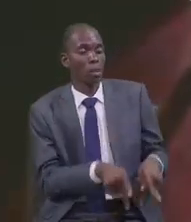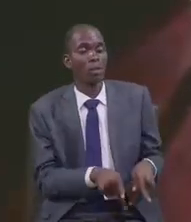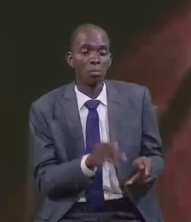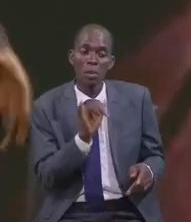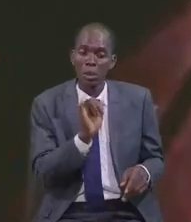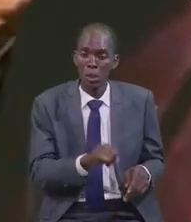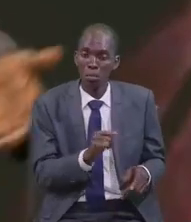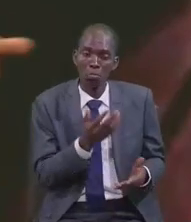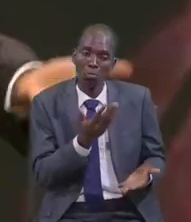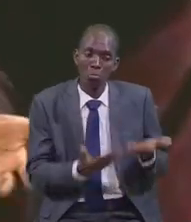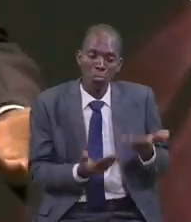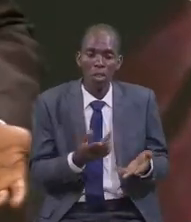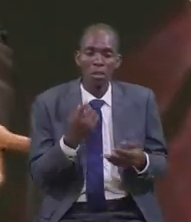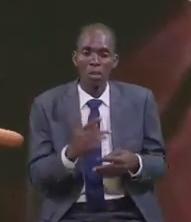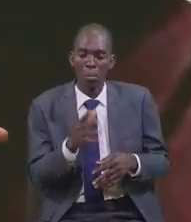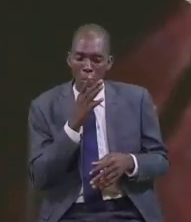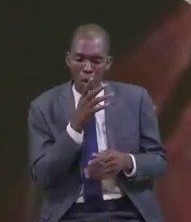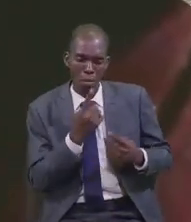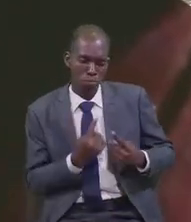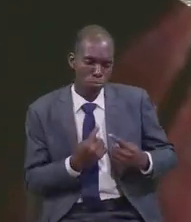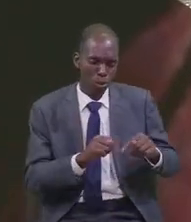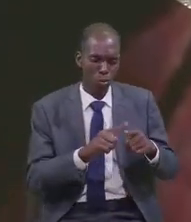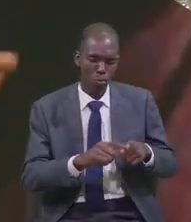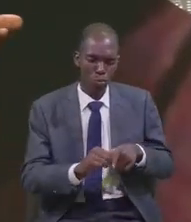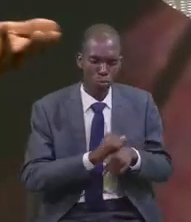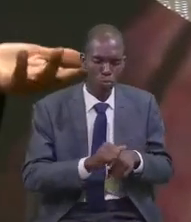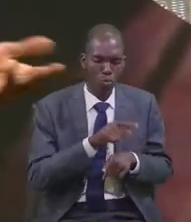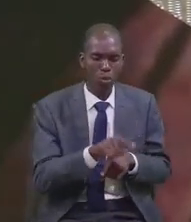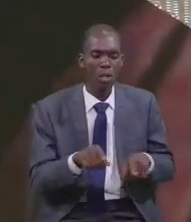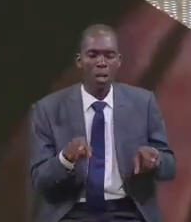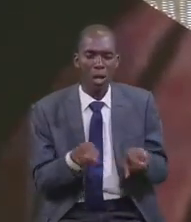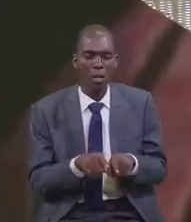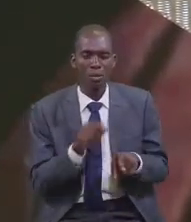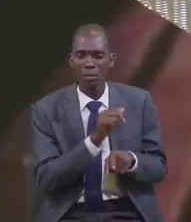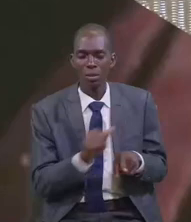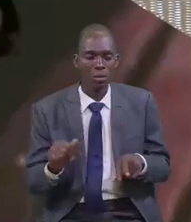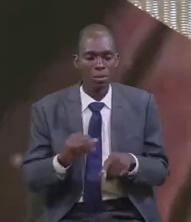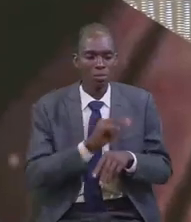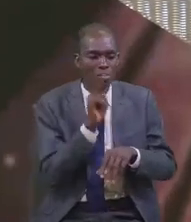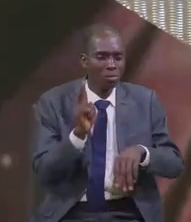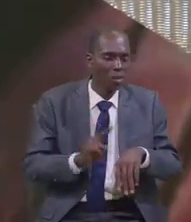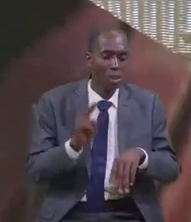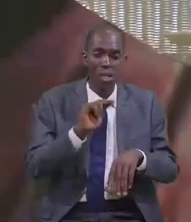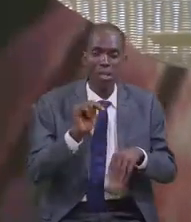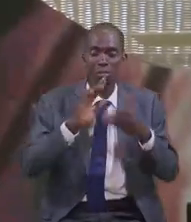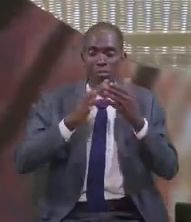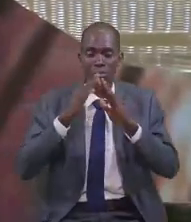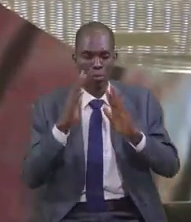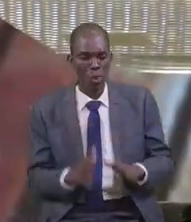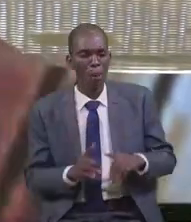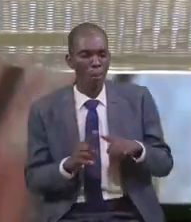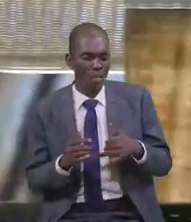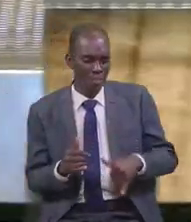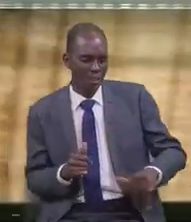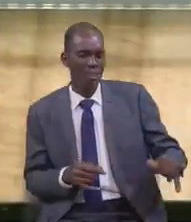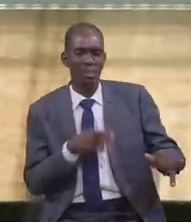maman l'ait élevée comme un Nazaréen, c'est naturel, il n'est pas né de nouveau, il ne s'est pas donné